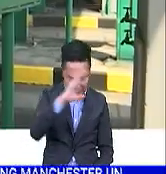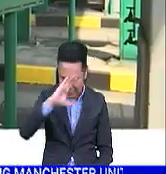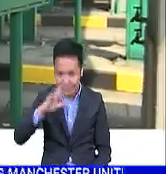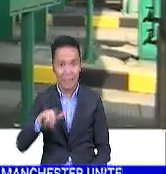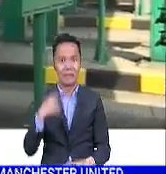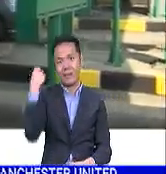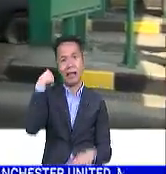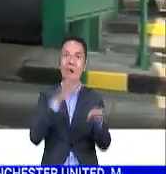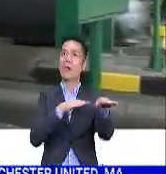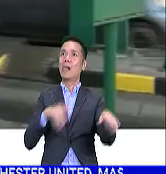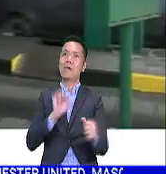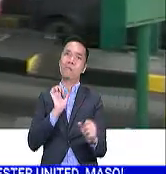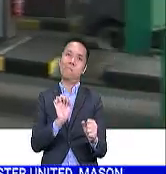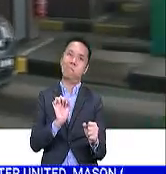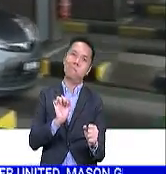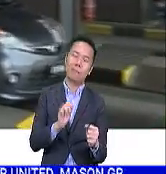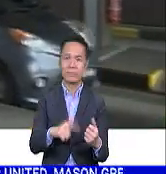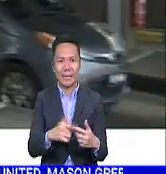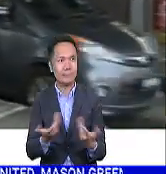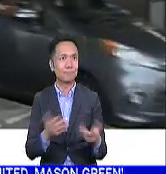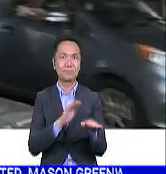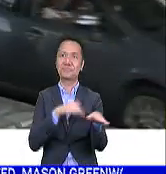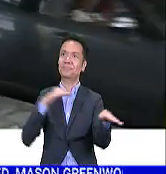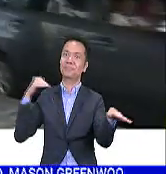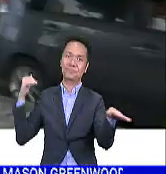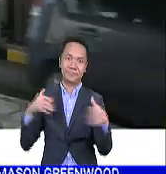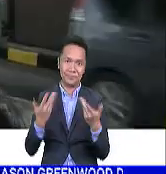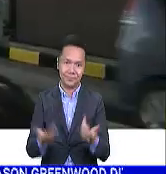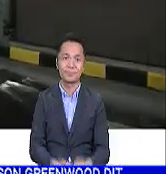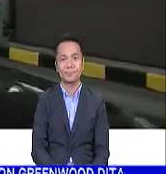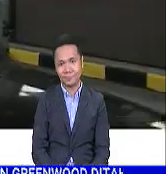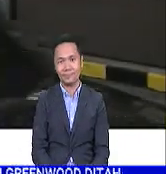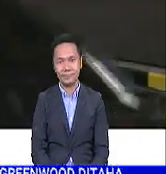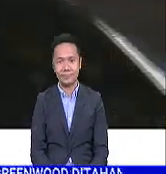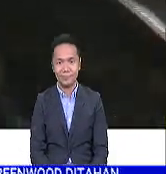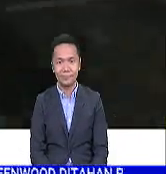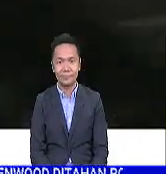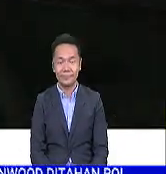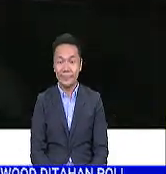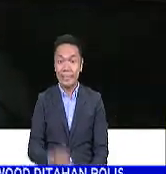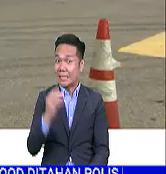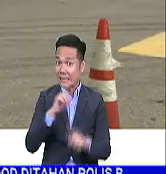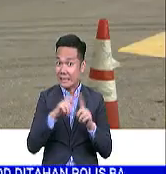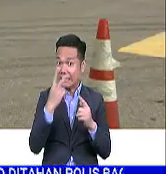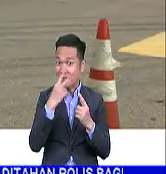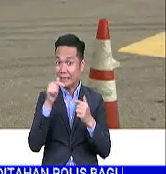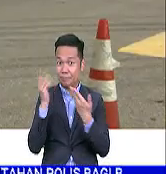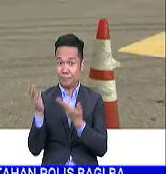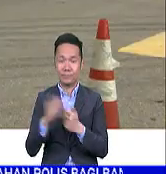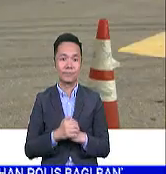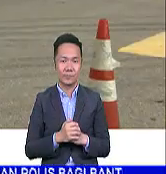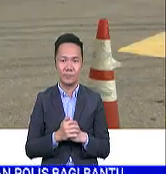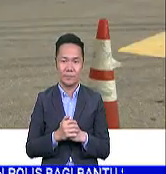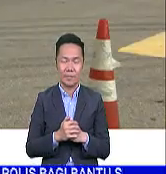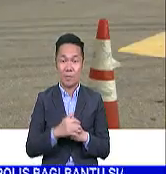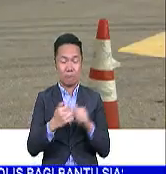yang menyebabkan berlaku kesesakan dari arah ini. Bagaimanapun, aliran trafik dari arah bertentangan